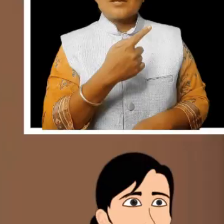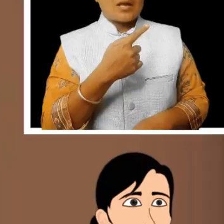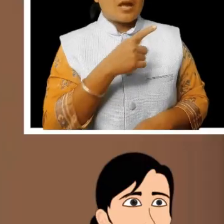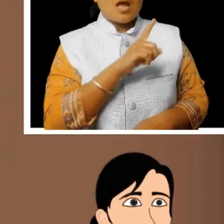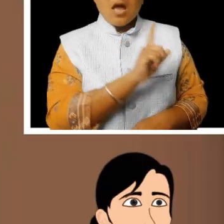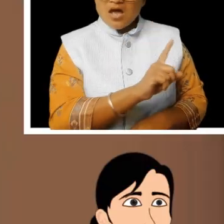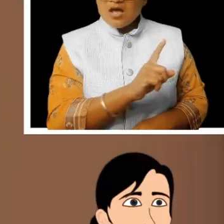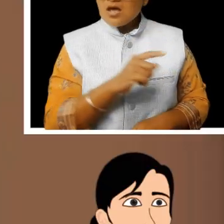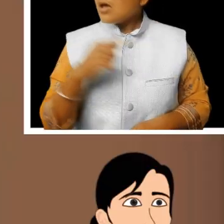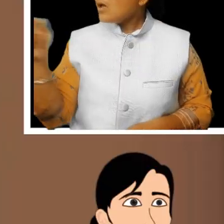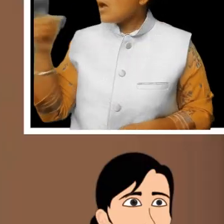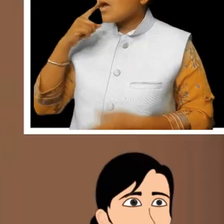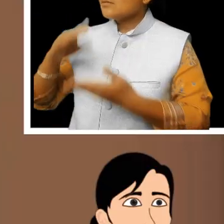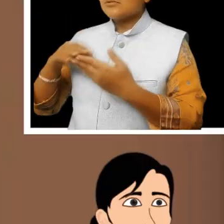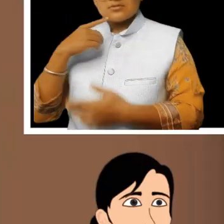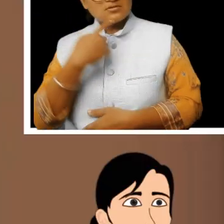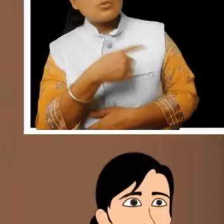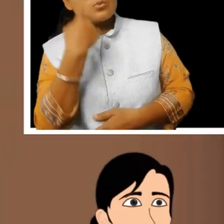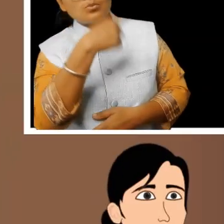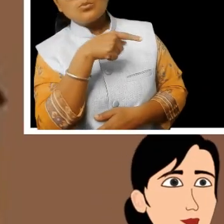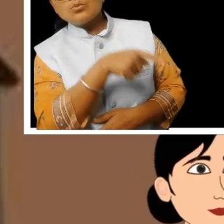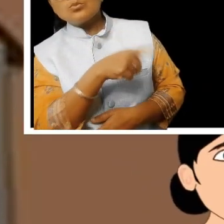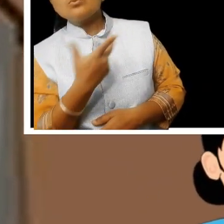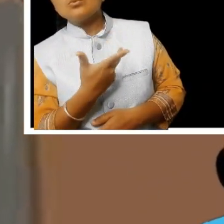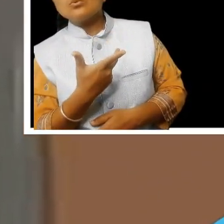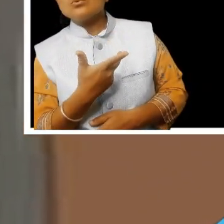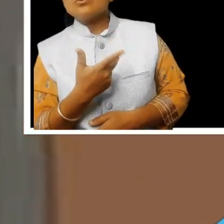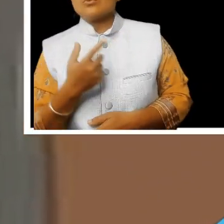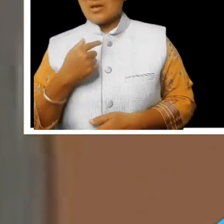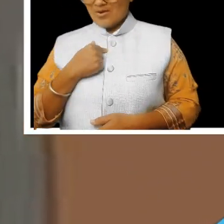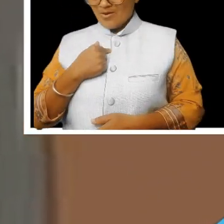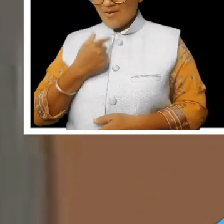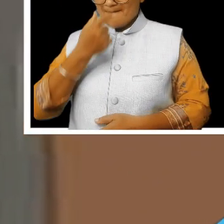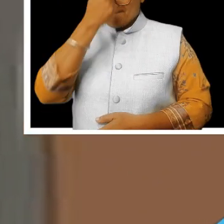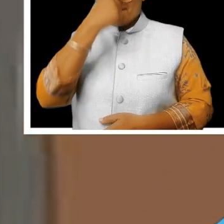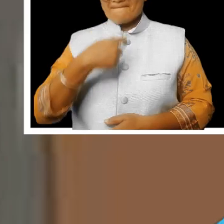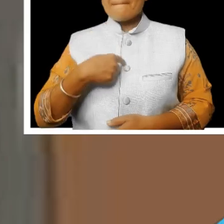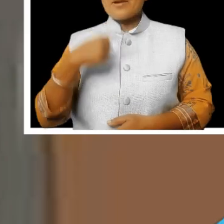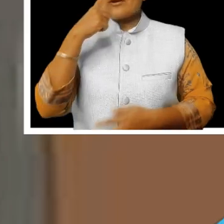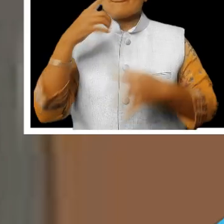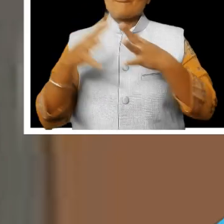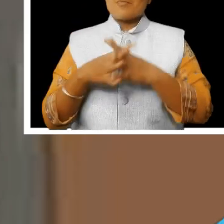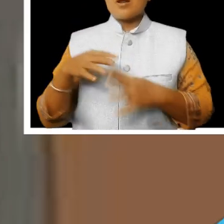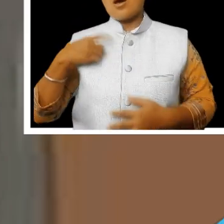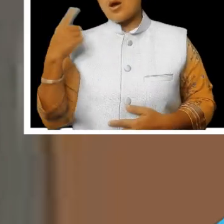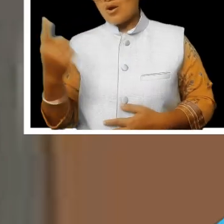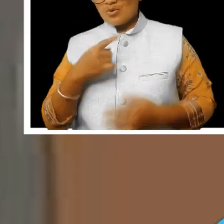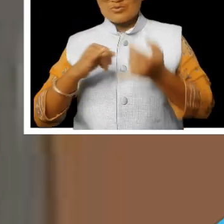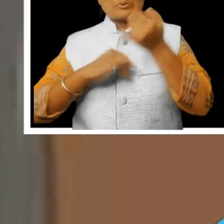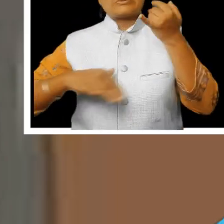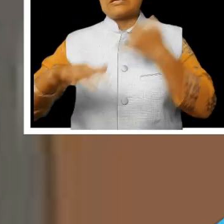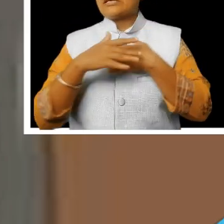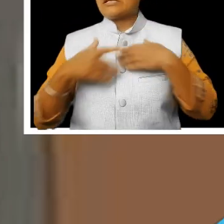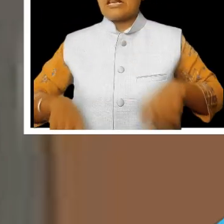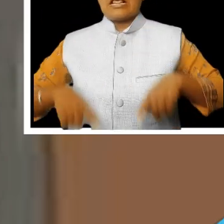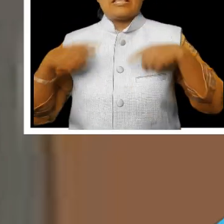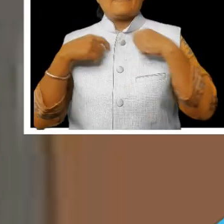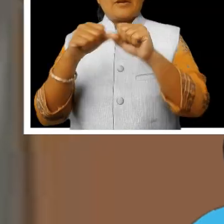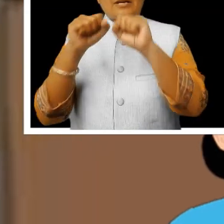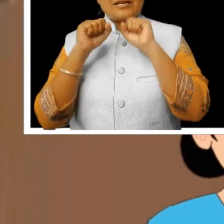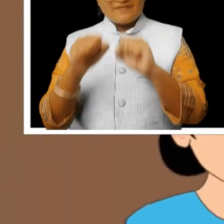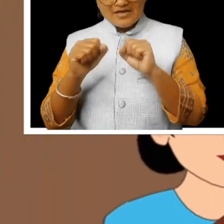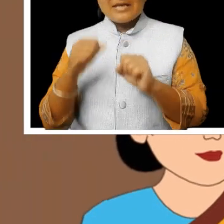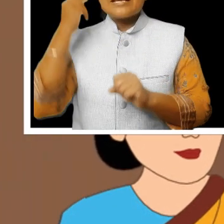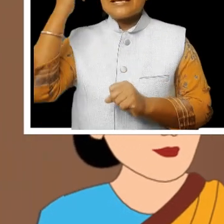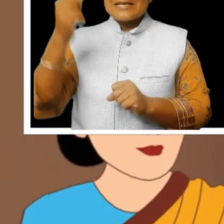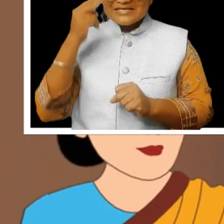ಅಂತ. ಗಂಡ ಯಾರಿದು ಅಂತ ಕೇಳ್ತಾನೆ. ಆಗ ಹೆಂಡತಿ ಹೇಳ್ತಾಳೆ, ಒಂಟಿ ಹೆಂಗಸು ಸಮಾಜದಲ್ಲಿ ಬದುಕೋದು ತುಂಬ ಕಷ್ಟ,